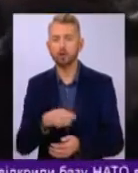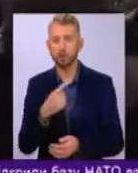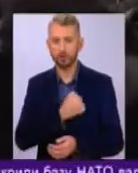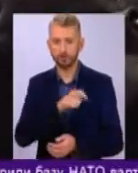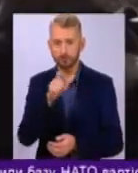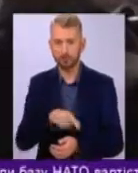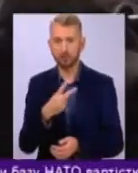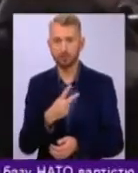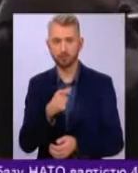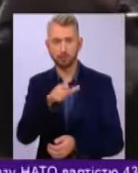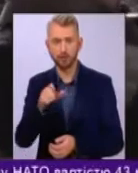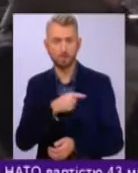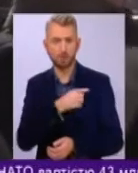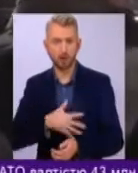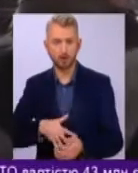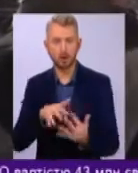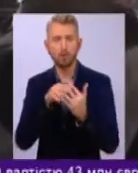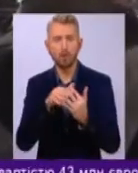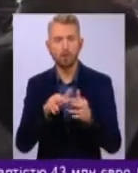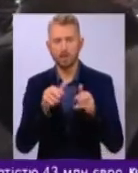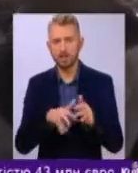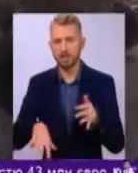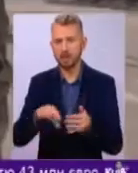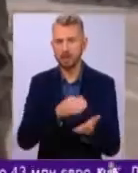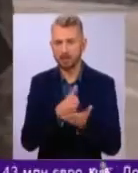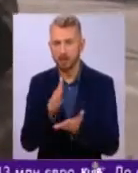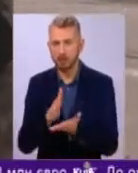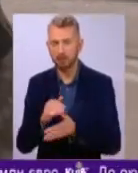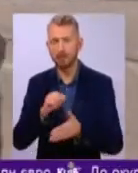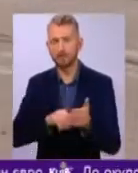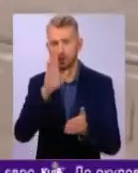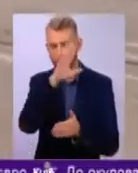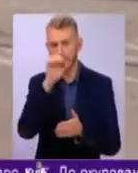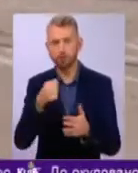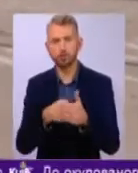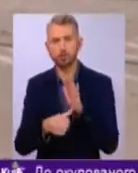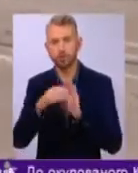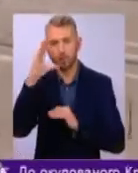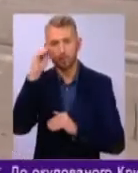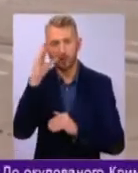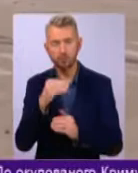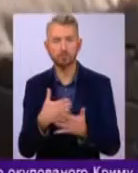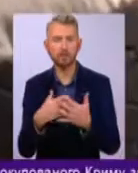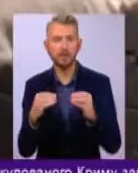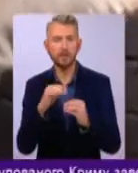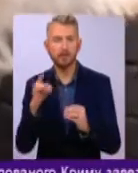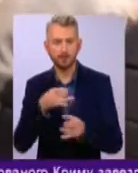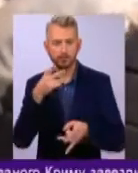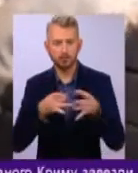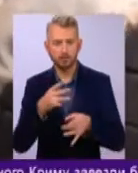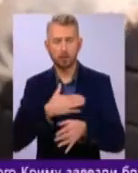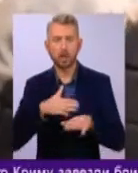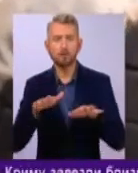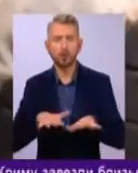двоє бійців поранені. Бойові дії фіксують на усіх напрямках фронту. Від опівночі на час до 6-ї вечора окупанти з десяток разів відкривали вогонь по